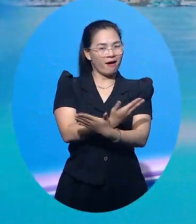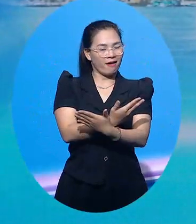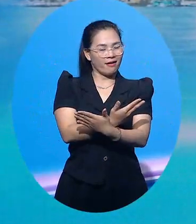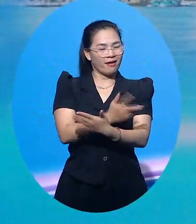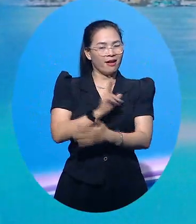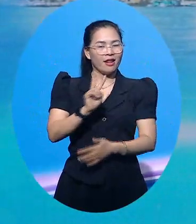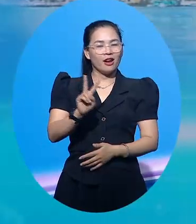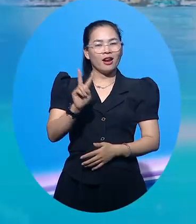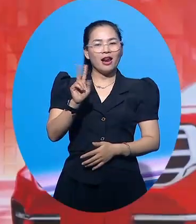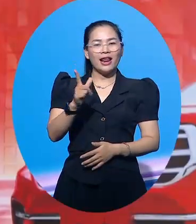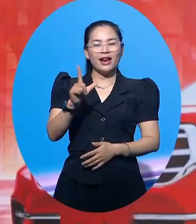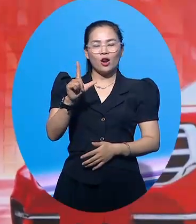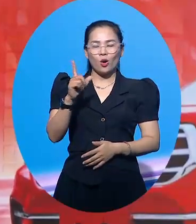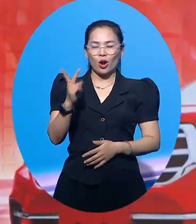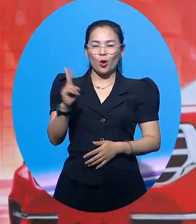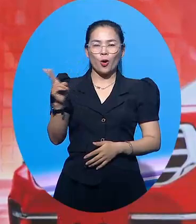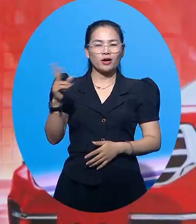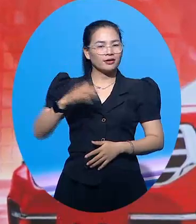hoạt cao.